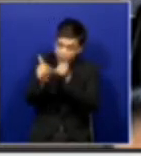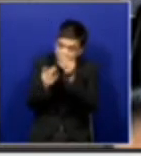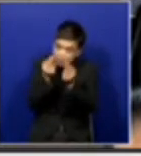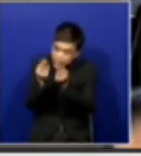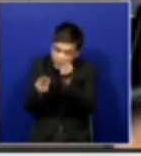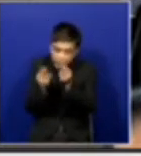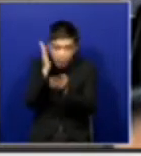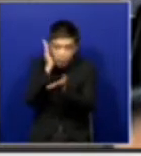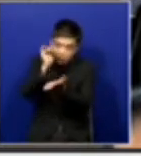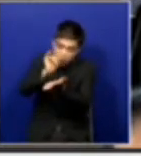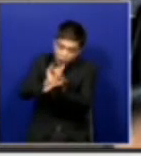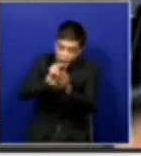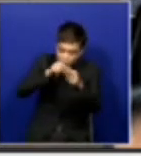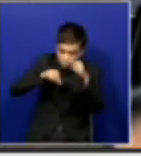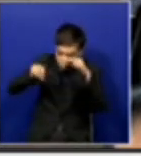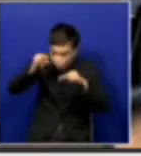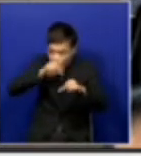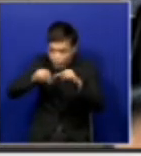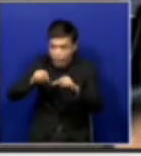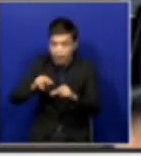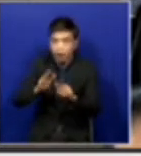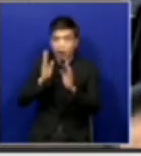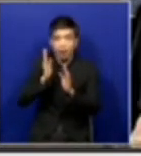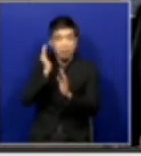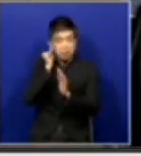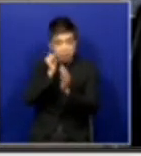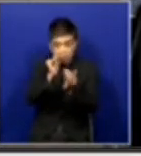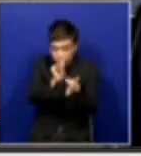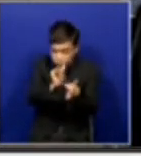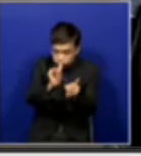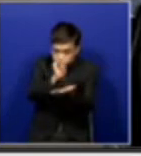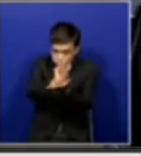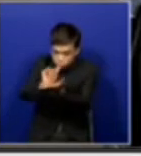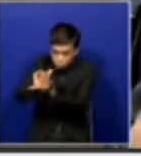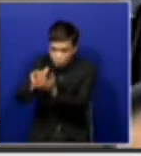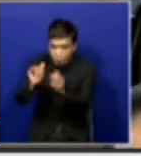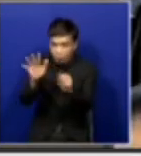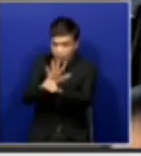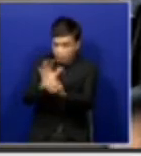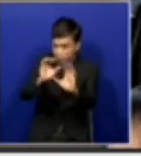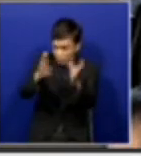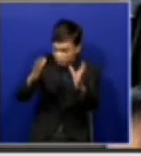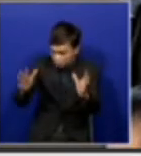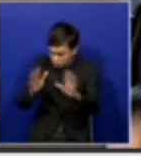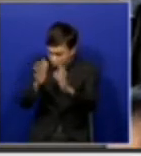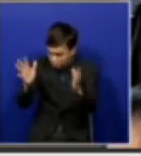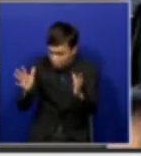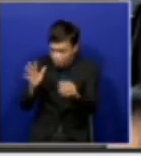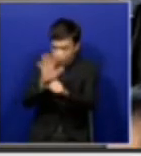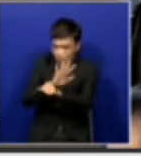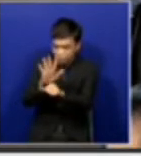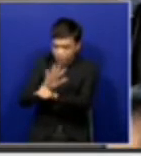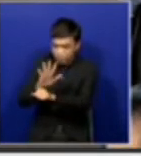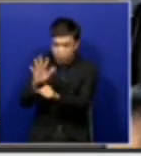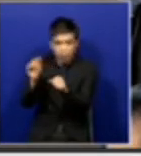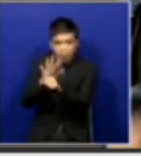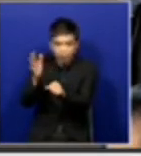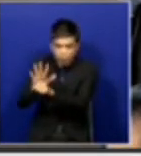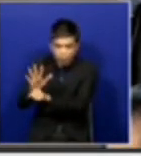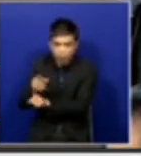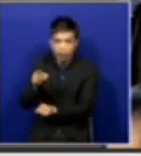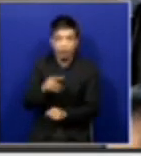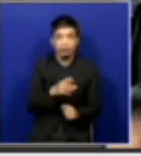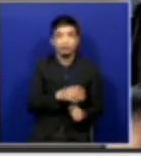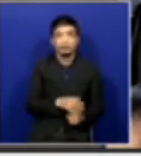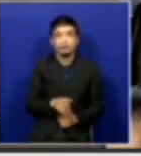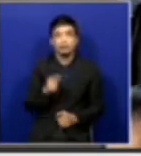อาคารพักไม่สำคัญสำคัญว่าคนป่วยแน่นแล้วอยู่ไกลจากโรงพยาบาลศูนย์โร